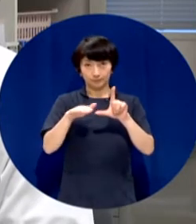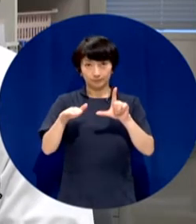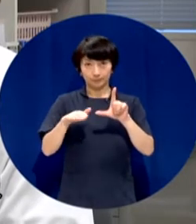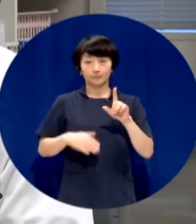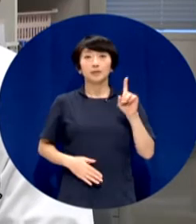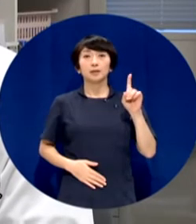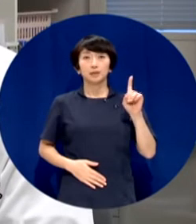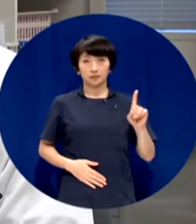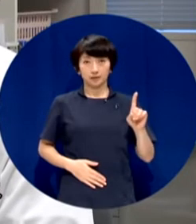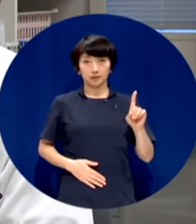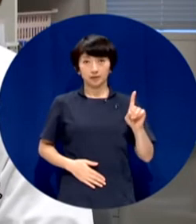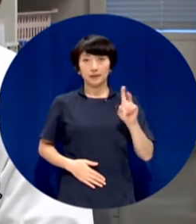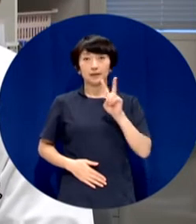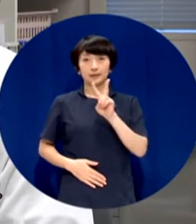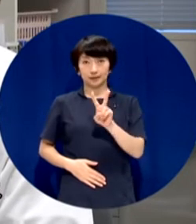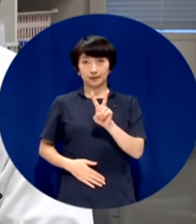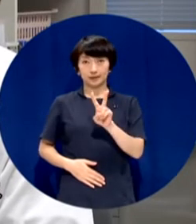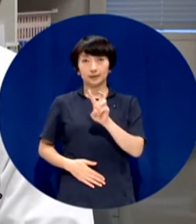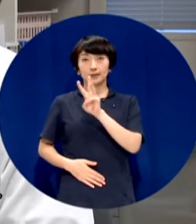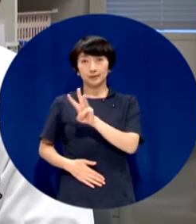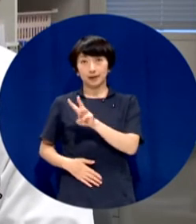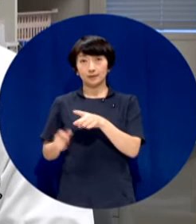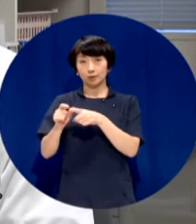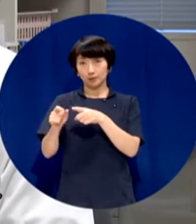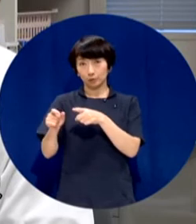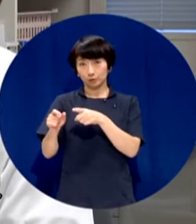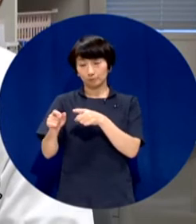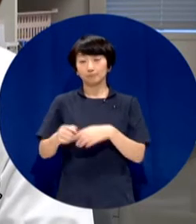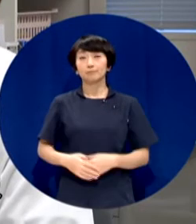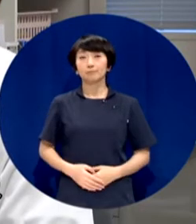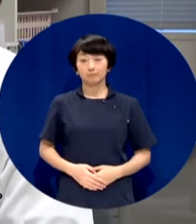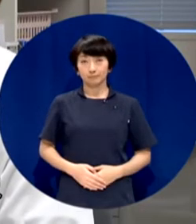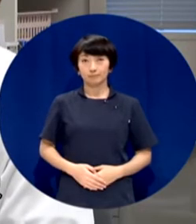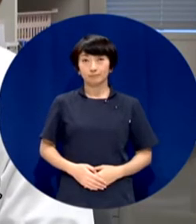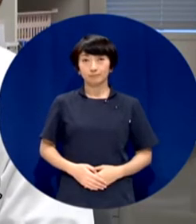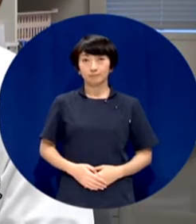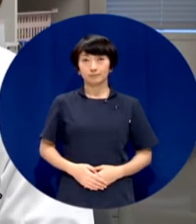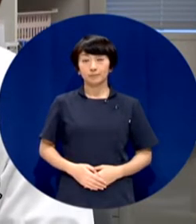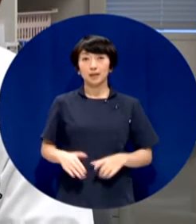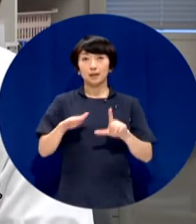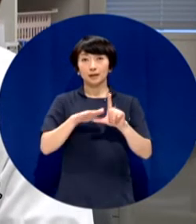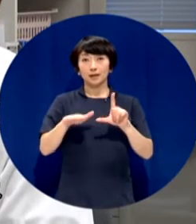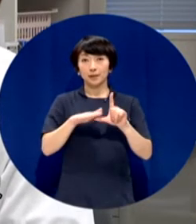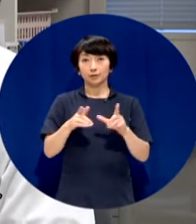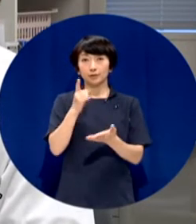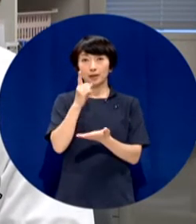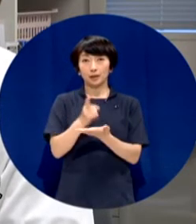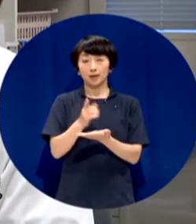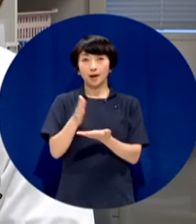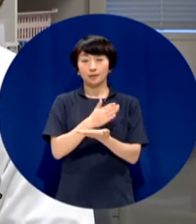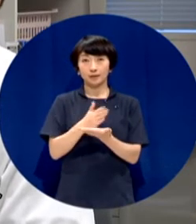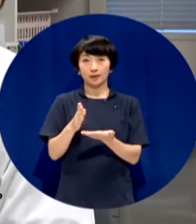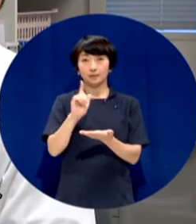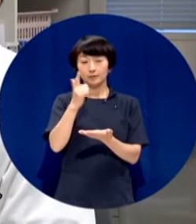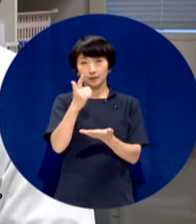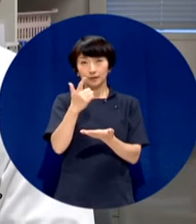は1期、2期、3A期の一部の方になります。それに、実